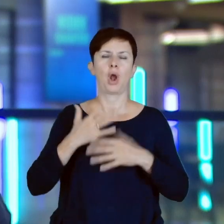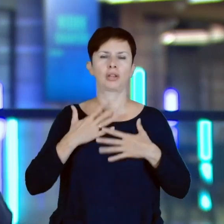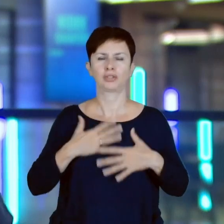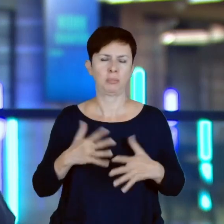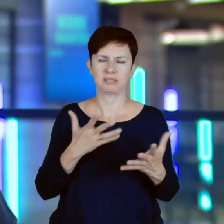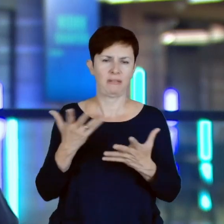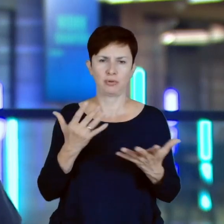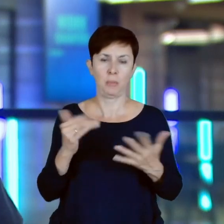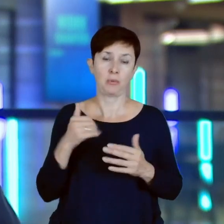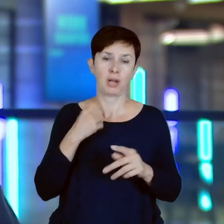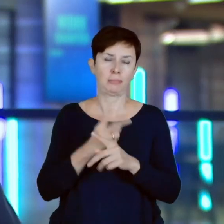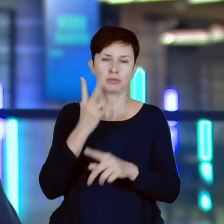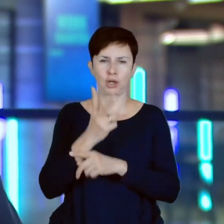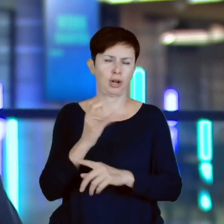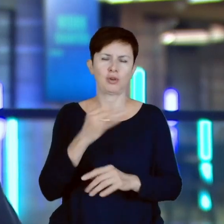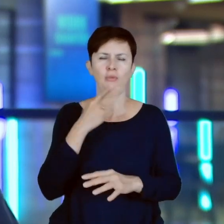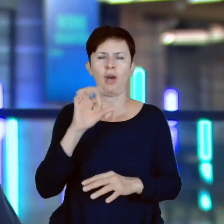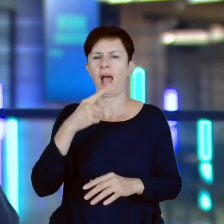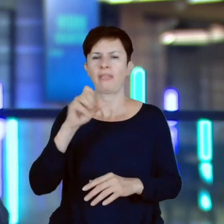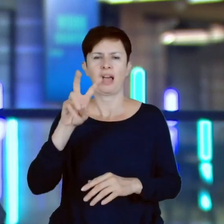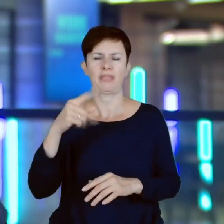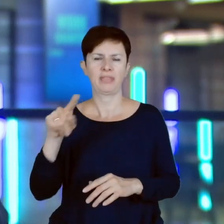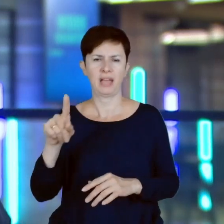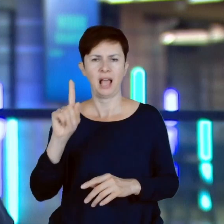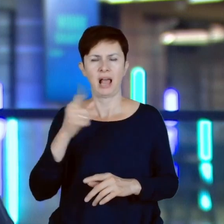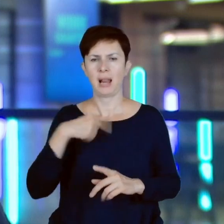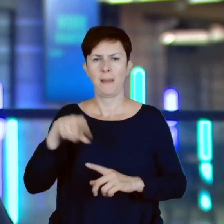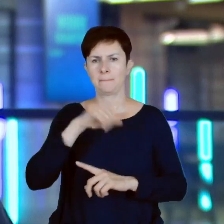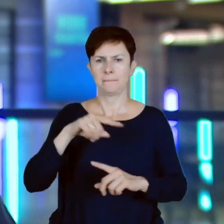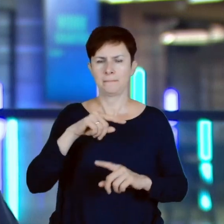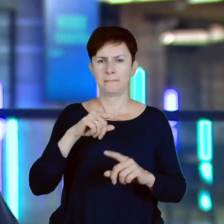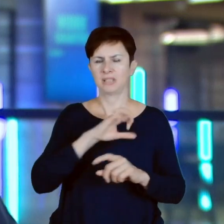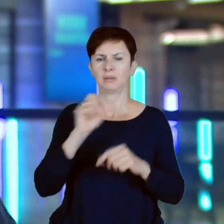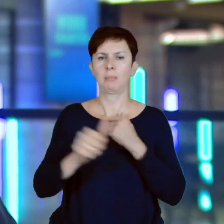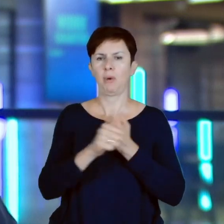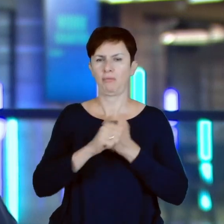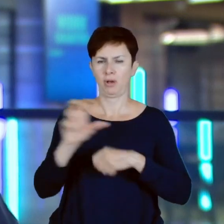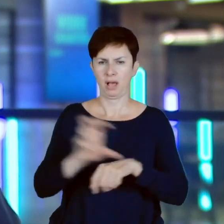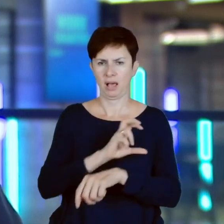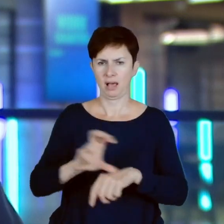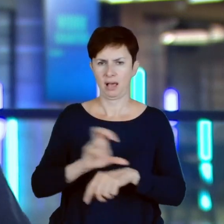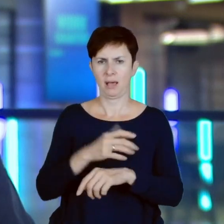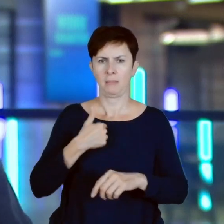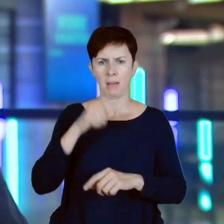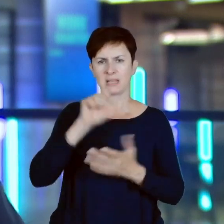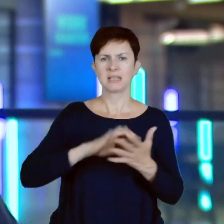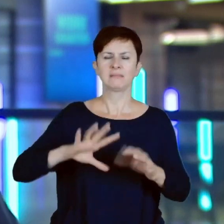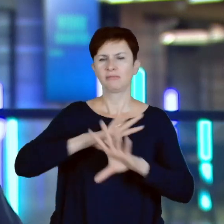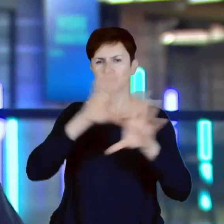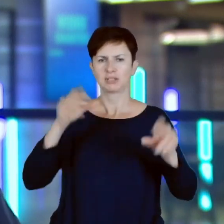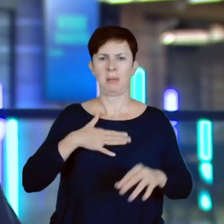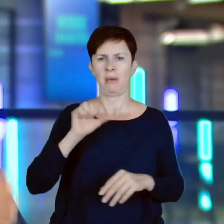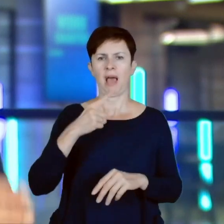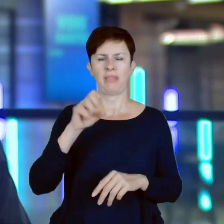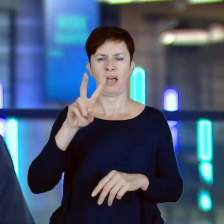przekraczam normy mówienia o ADHD, ale mam wrażenie, że my zaczynamy wszyscy z powodu technologii mieć jakieś takie społeczne ADHD. Myślę znów o tym